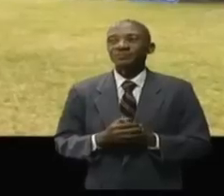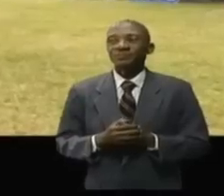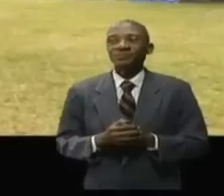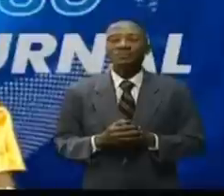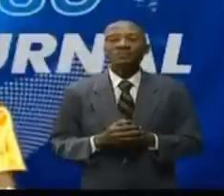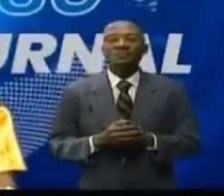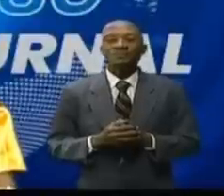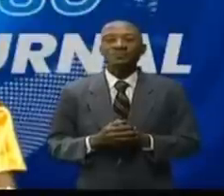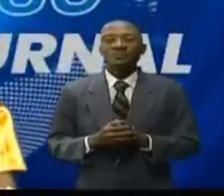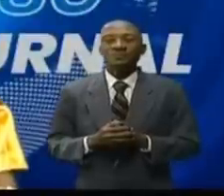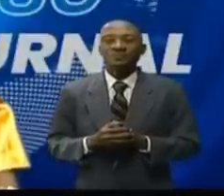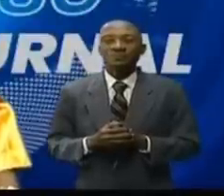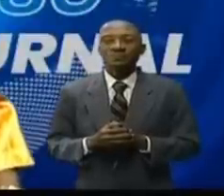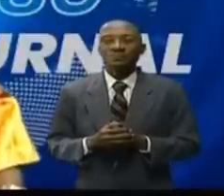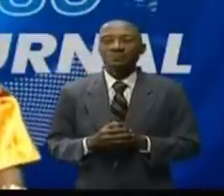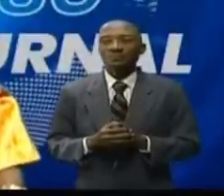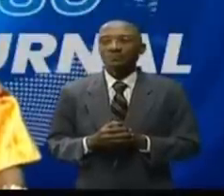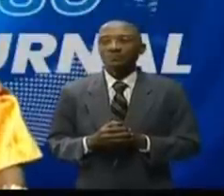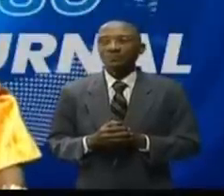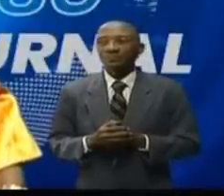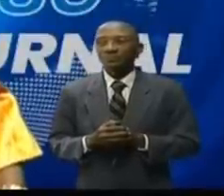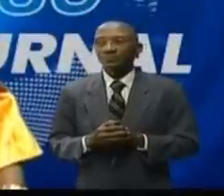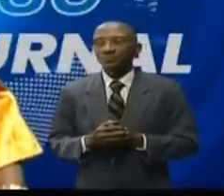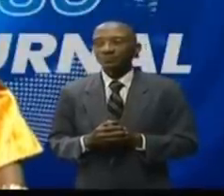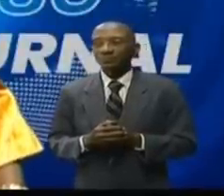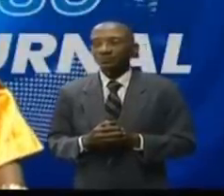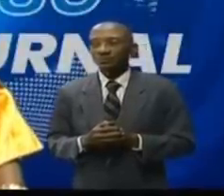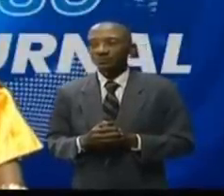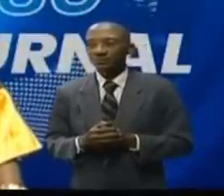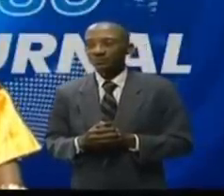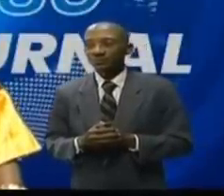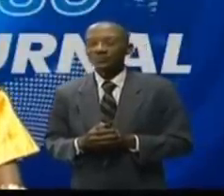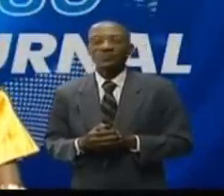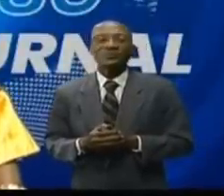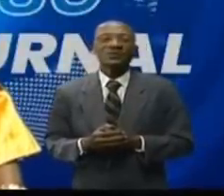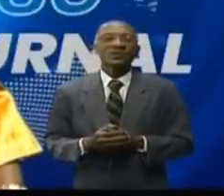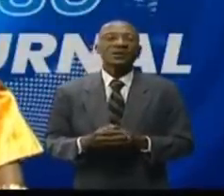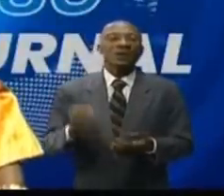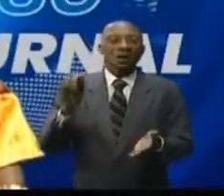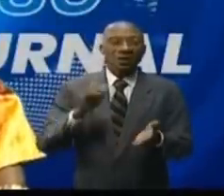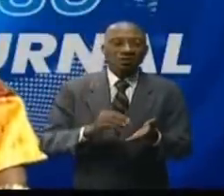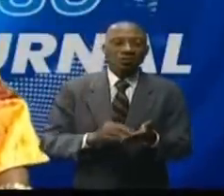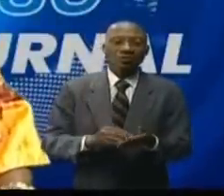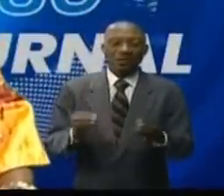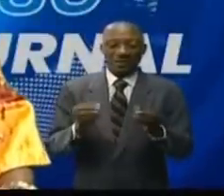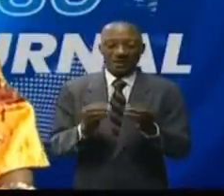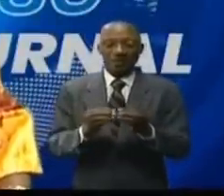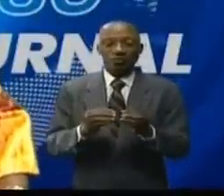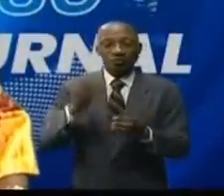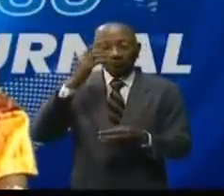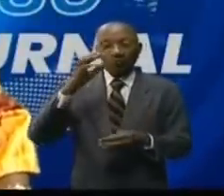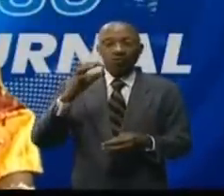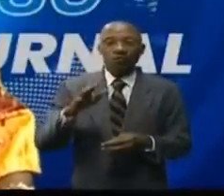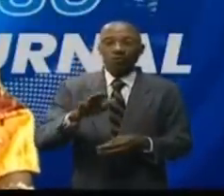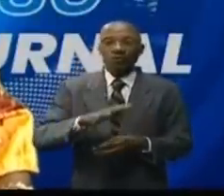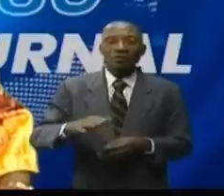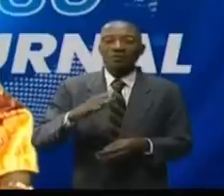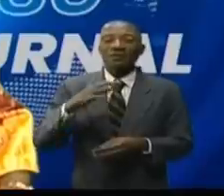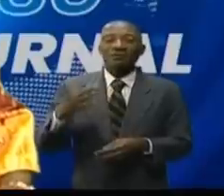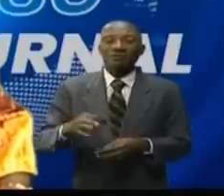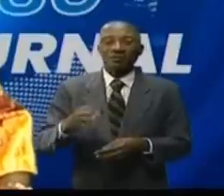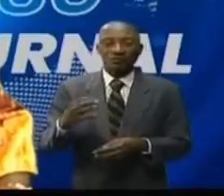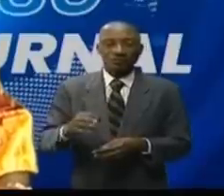central ». Également dans l'actualité, le sommet de la francophonie a refermé ses portes hier dimanche à Djerba